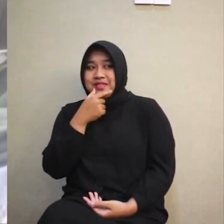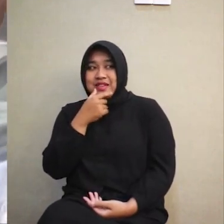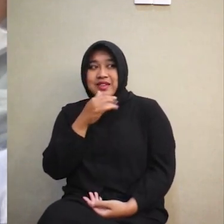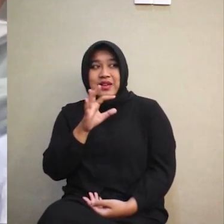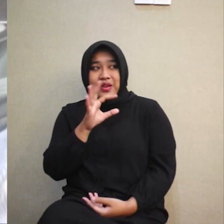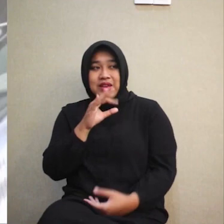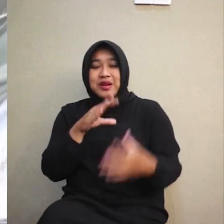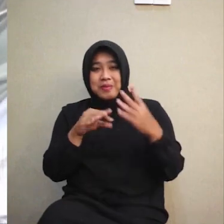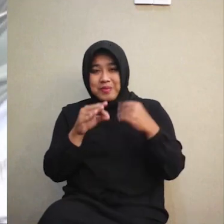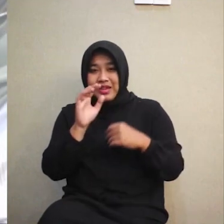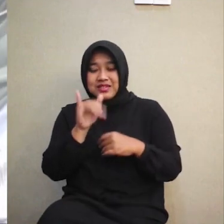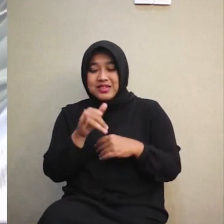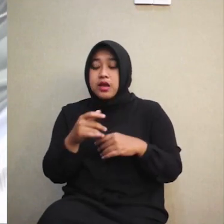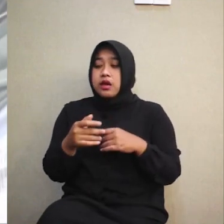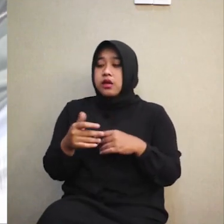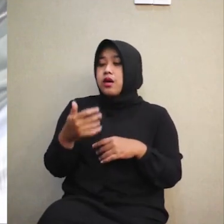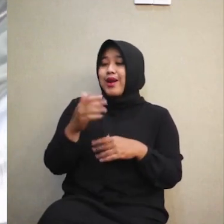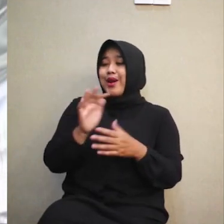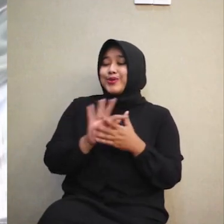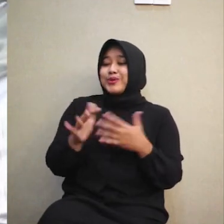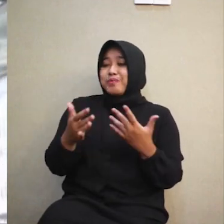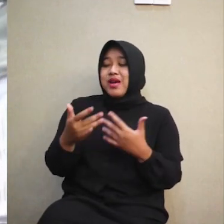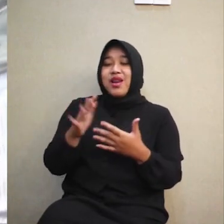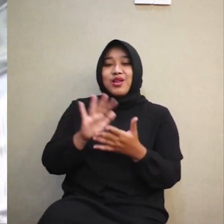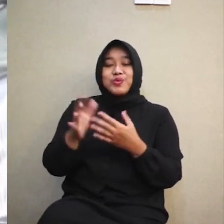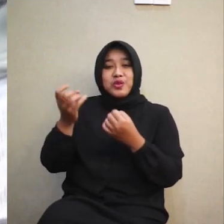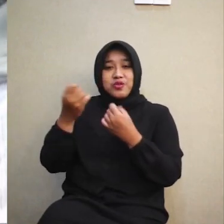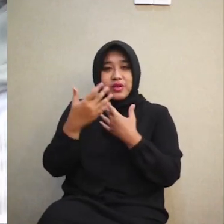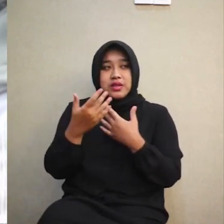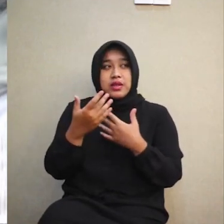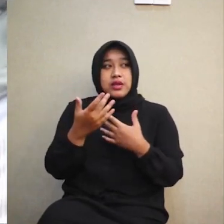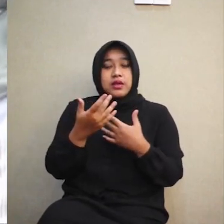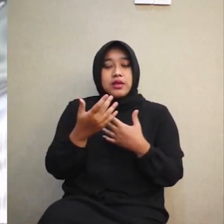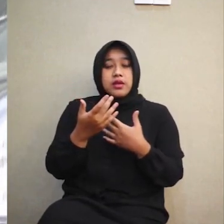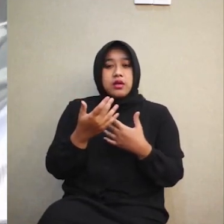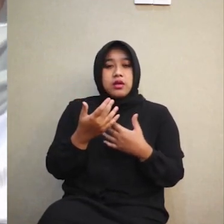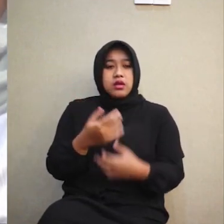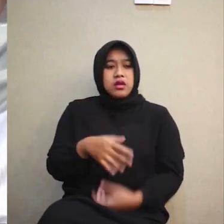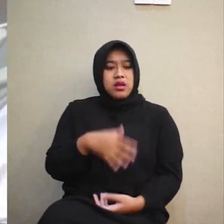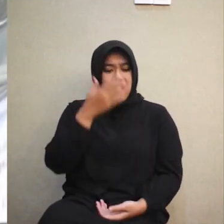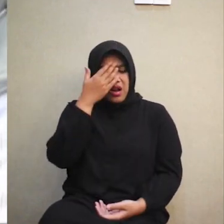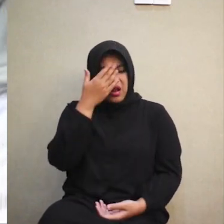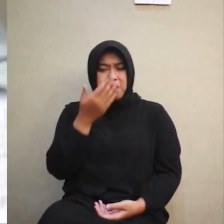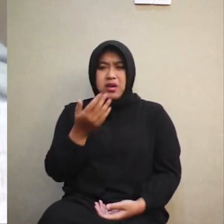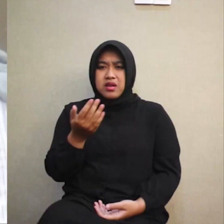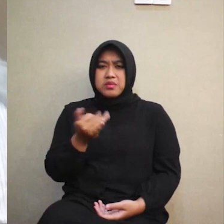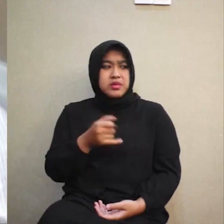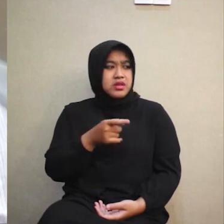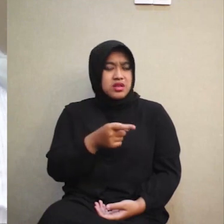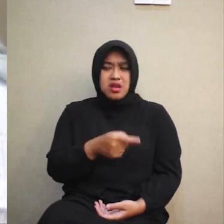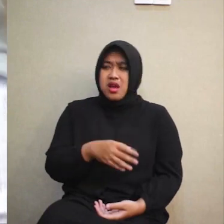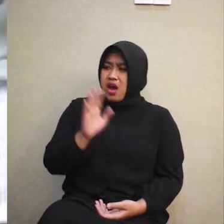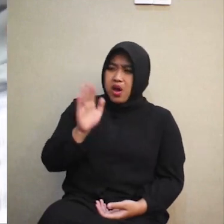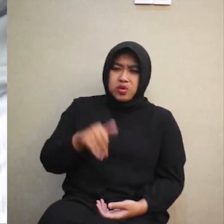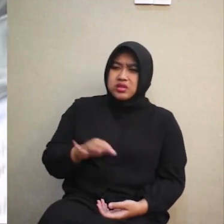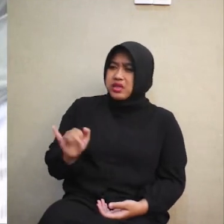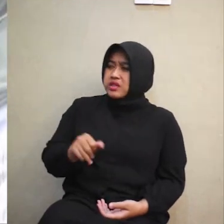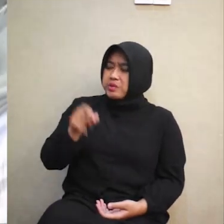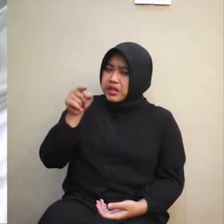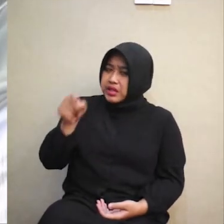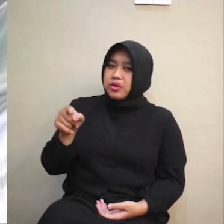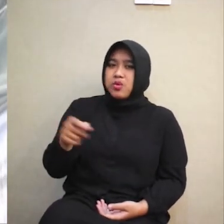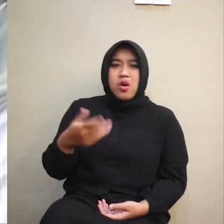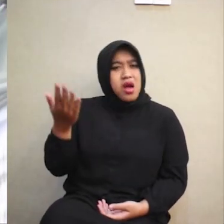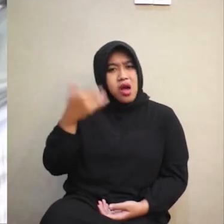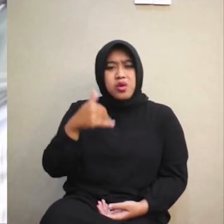kemudian kita nggak segan juga menyampaikan secara asertif kok begini sih gitu kan harusnya enggak begitu Pak misalnya kayak gitu Ayo